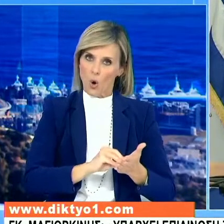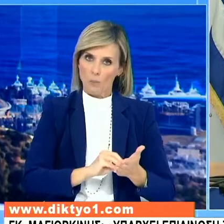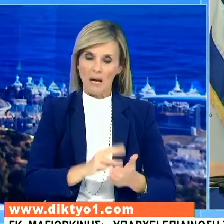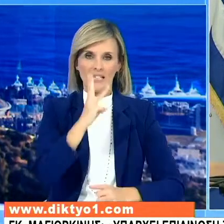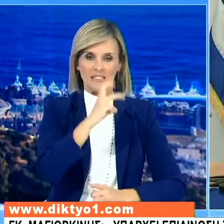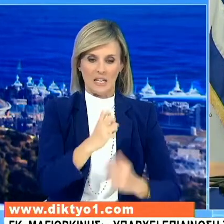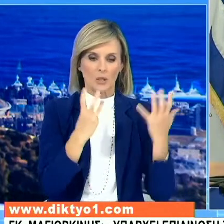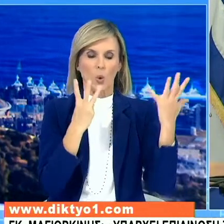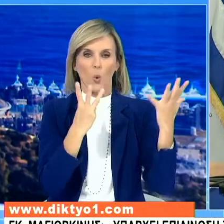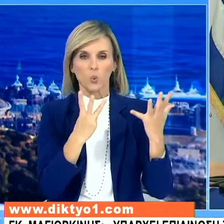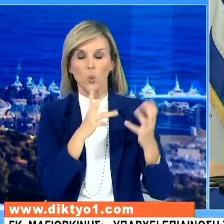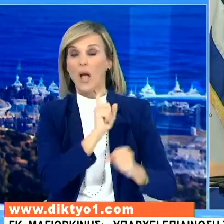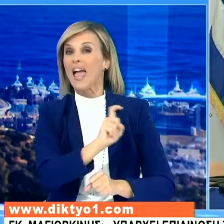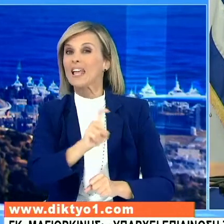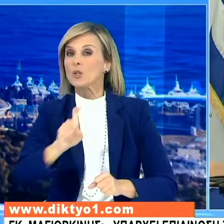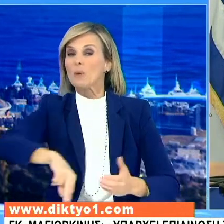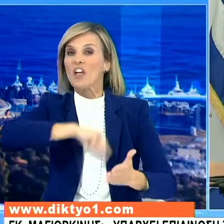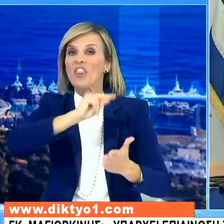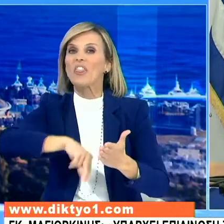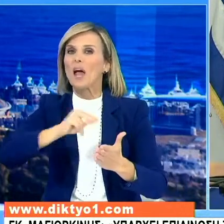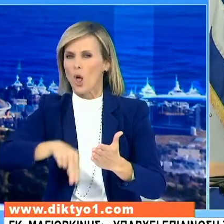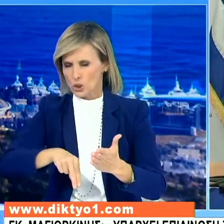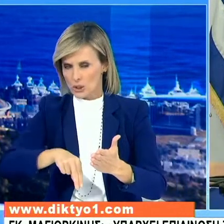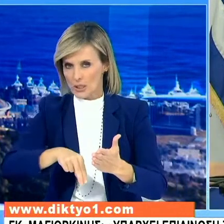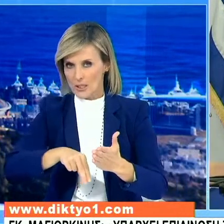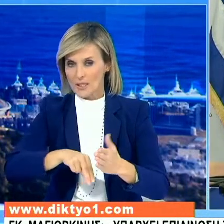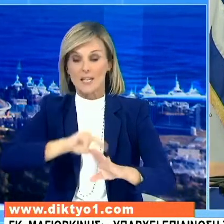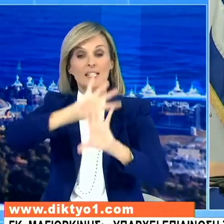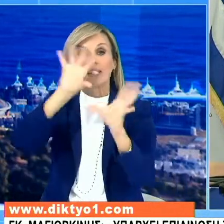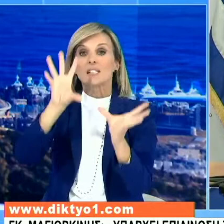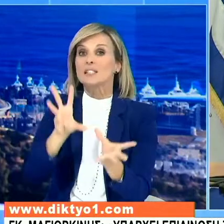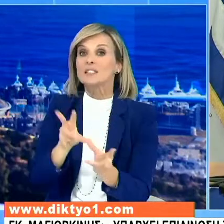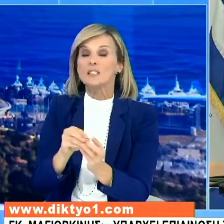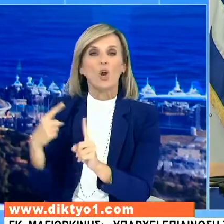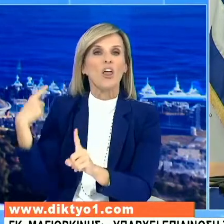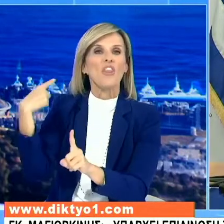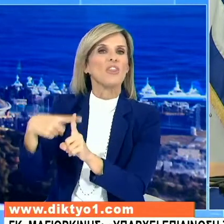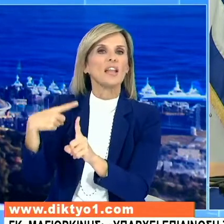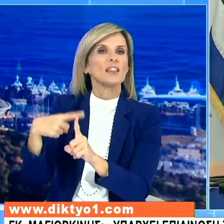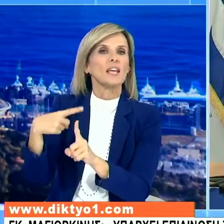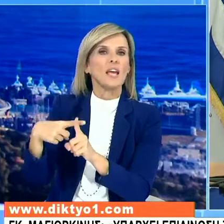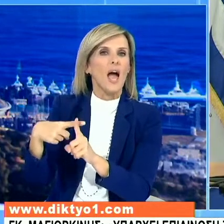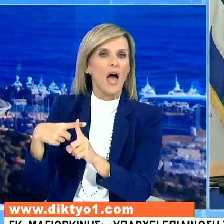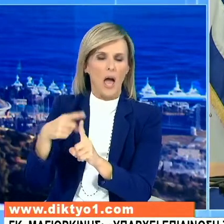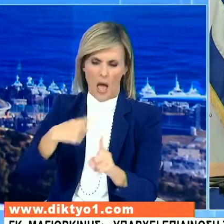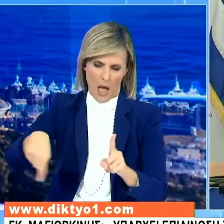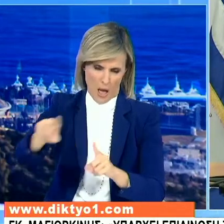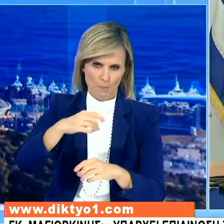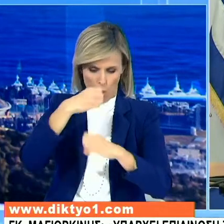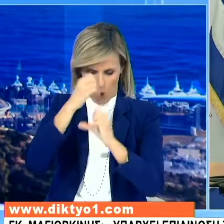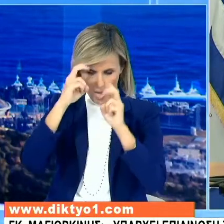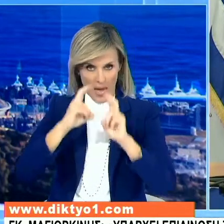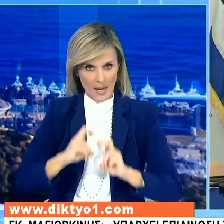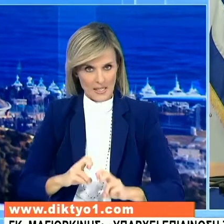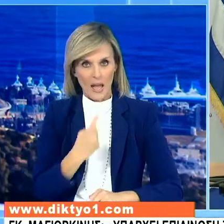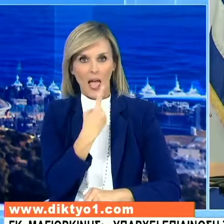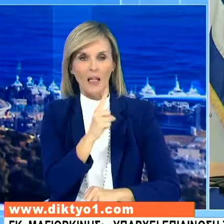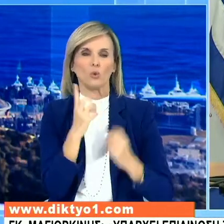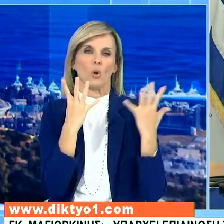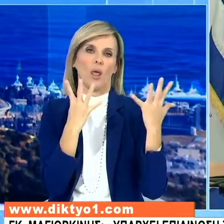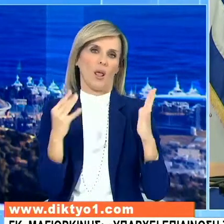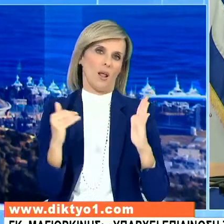περάσει στην ηλεκτρονική πλατφόρμα. Το σύνολο των θετικών που έχουν επιβεβαιωθεί από επαγγελματία υγείας είναι